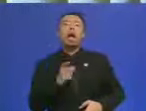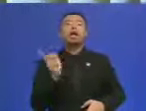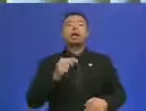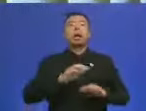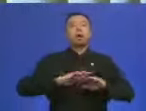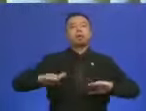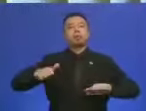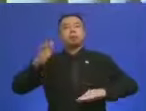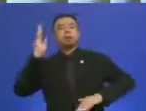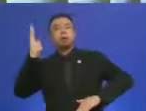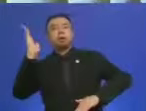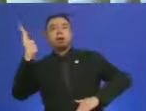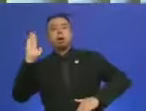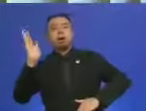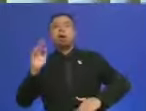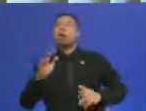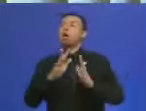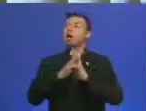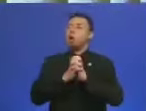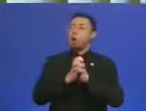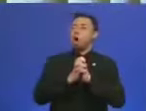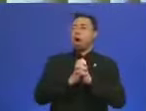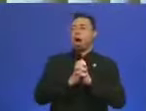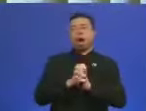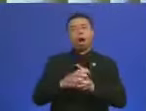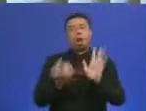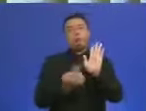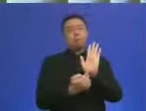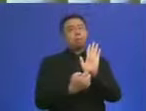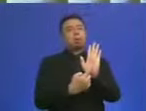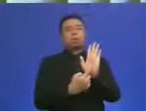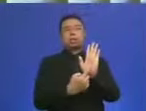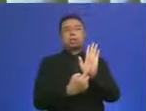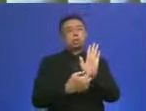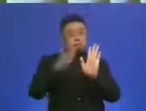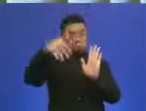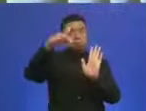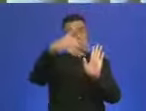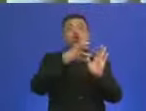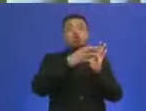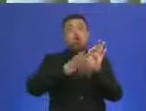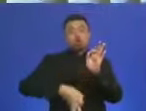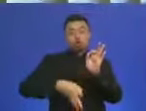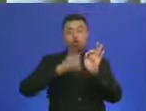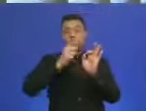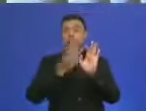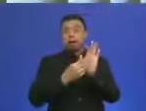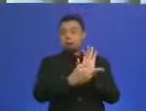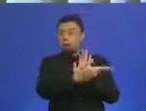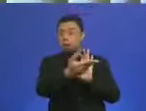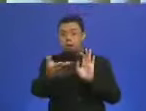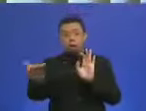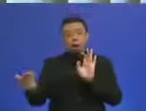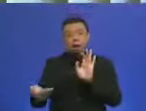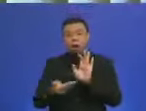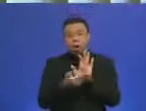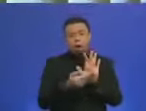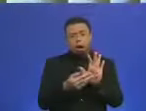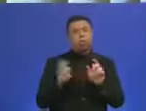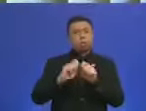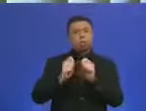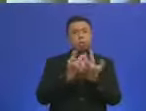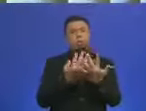dari mimbar Hai doa dan promosi ya jalan keluar untuk masalah masalah yang